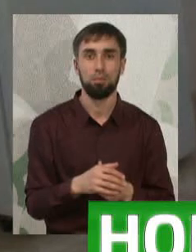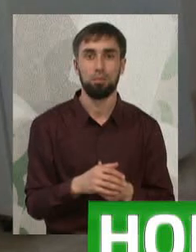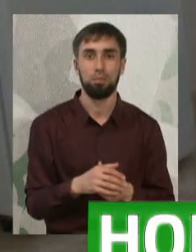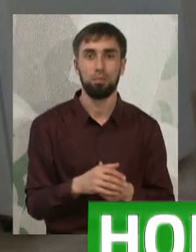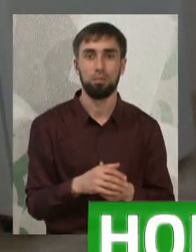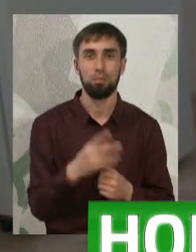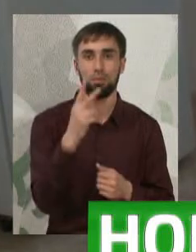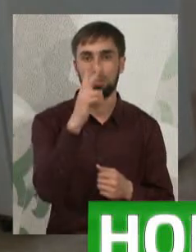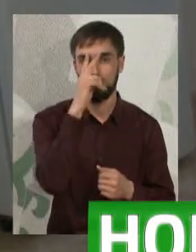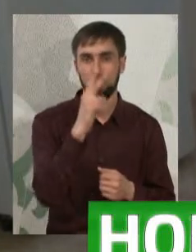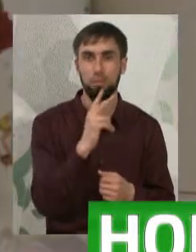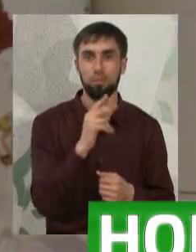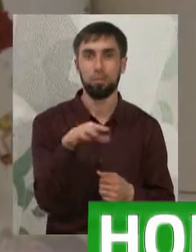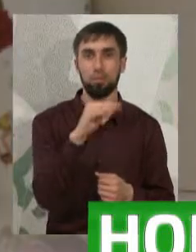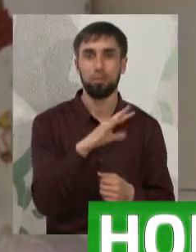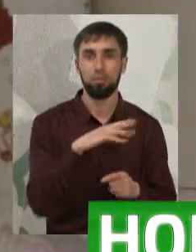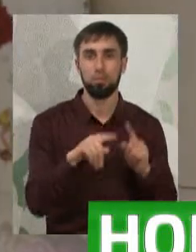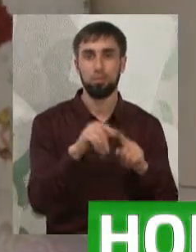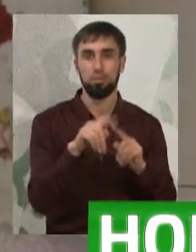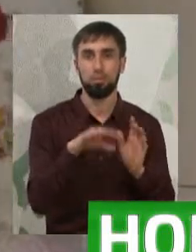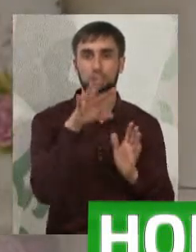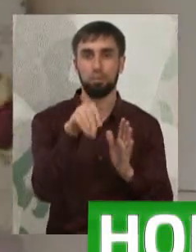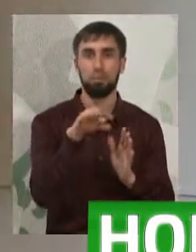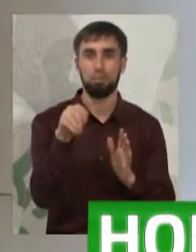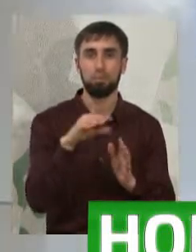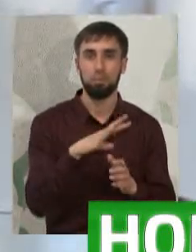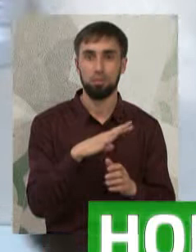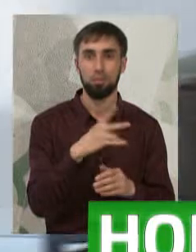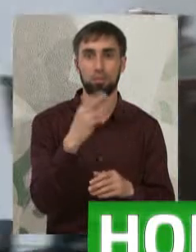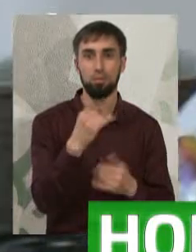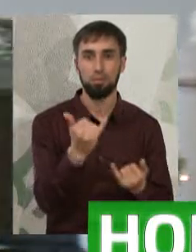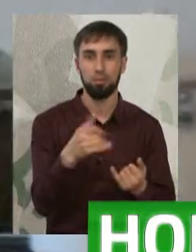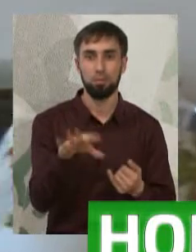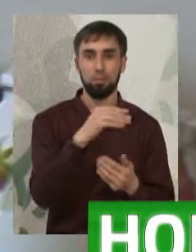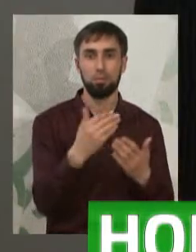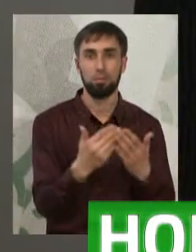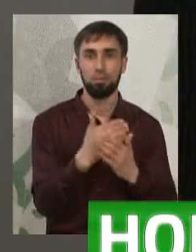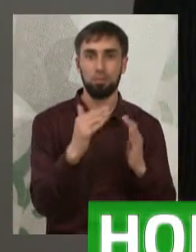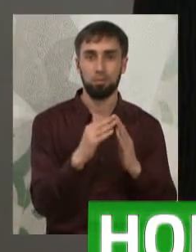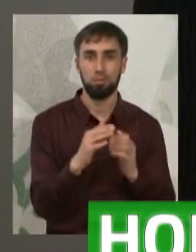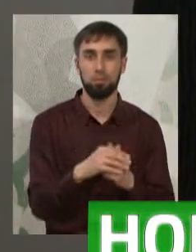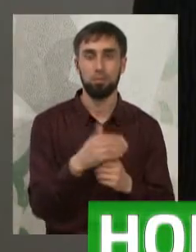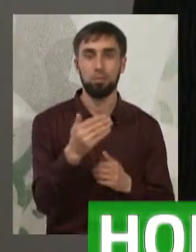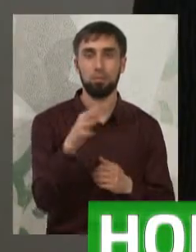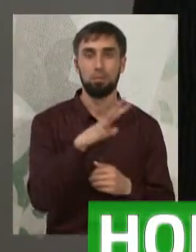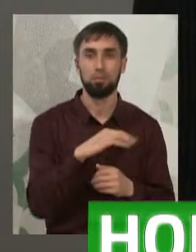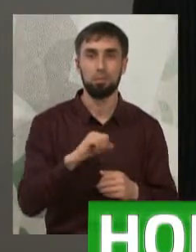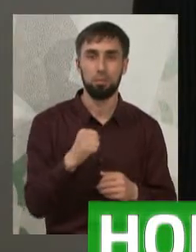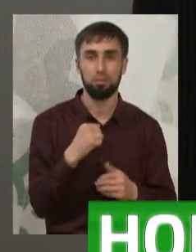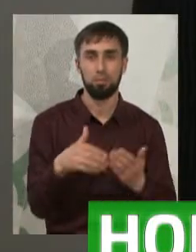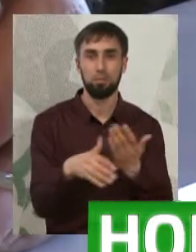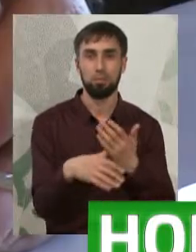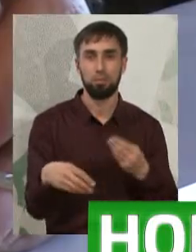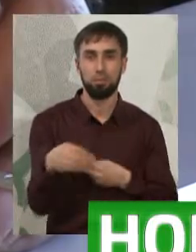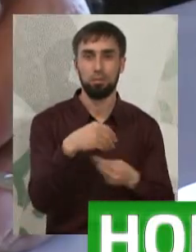Почти 2 месяца скитаний по родственникам и, наконец, новоселье. Оно проходит в кругу людей, которые за это время стали настоящими друзьями для